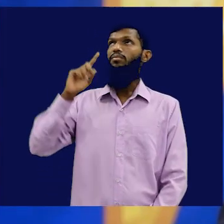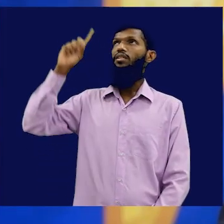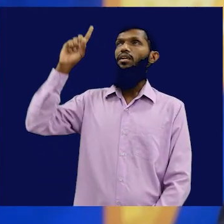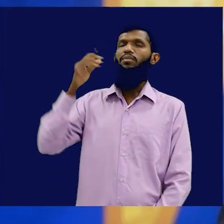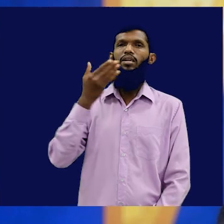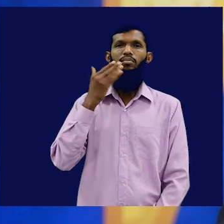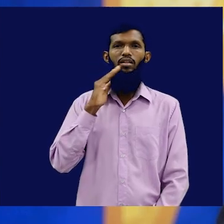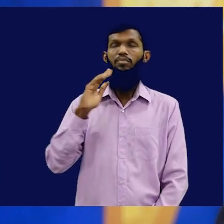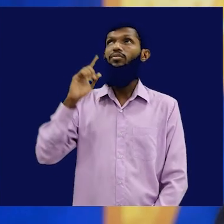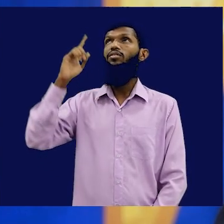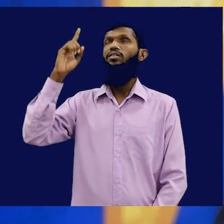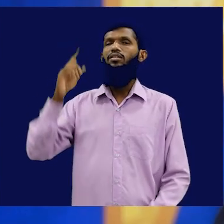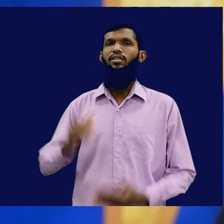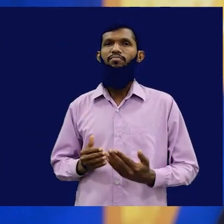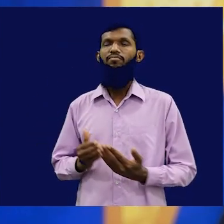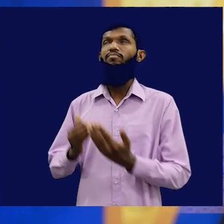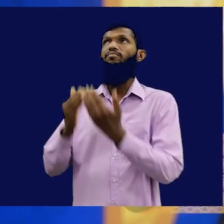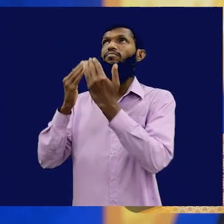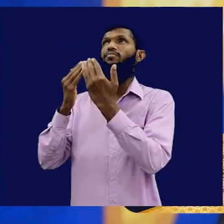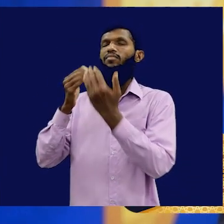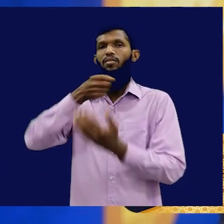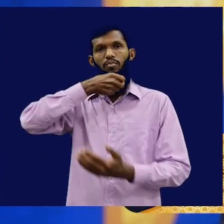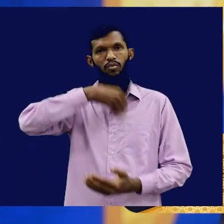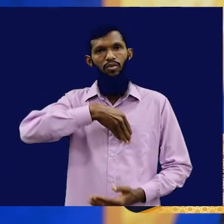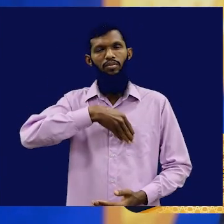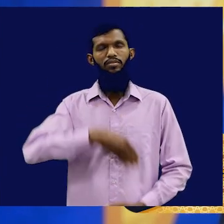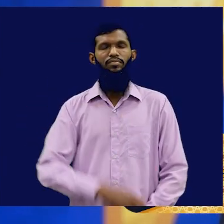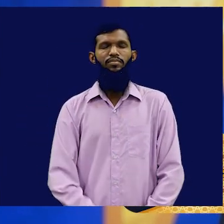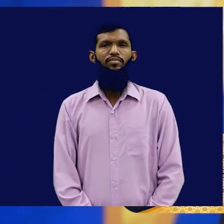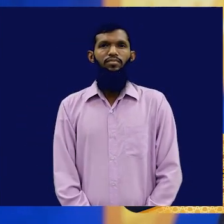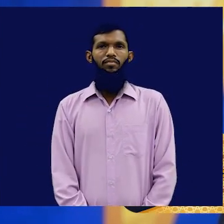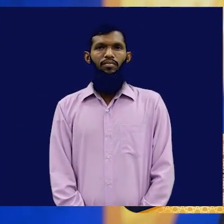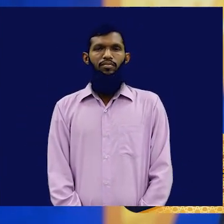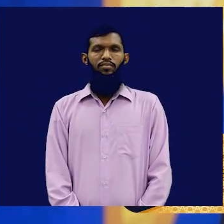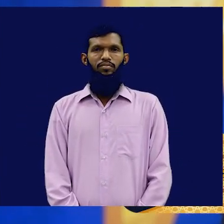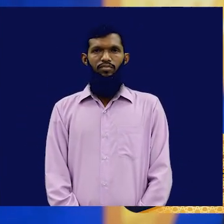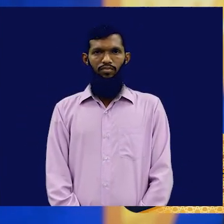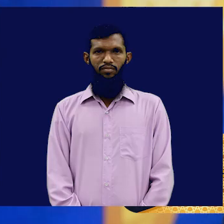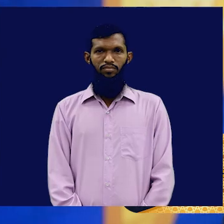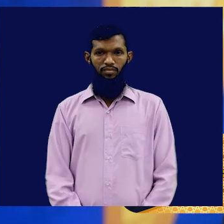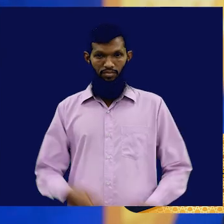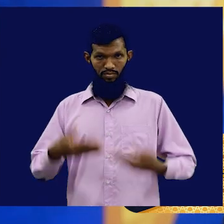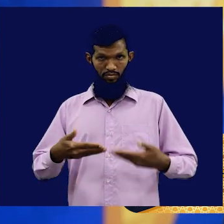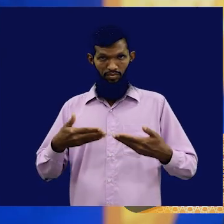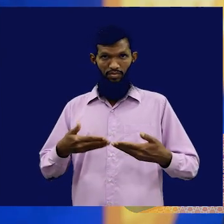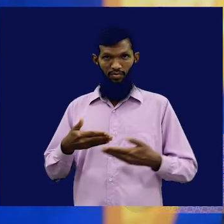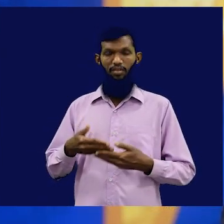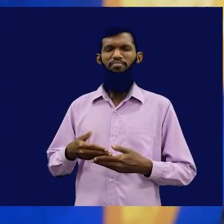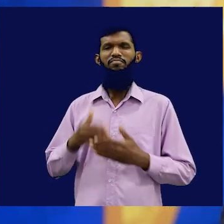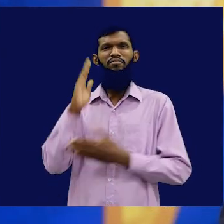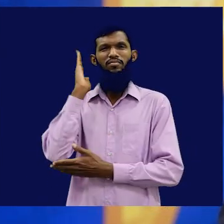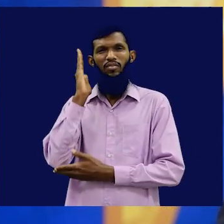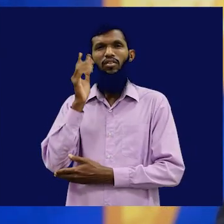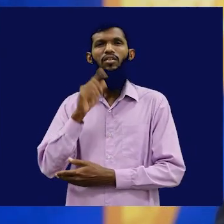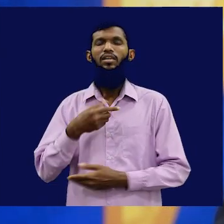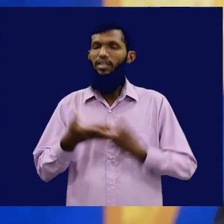بسم الله الرحمن الرحيم الحمد لله رب العالمين والصلاة والسلام على نبينا محمد وعلى آله وصحبه أجمعين. In